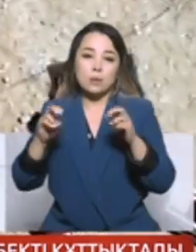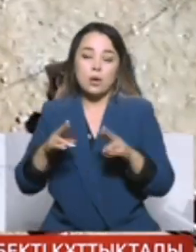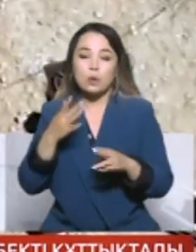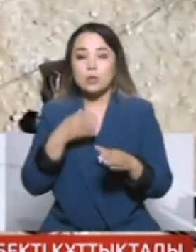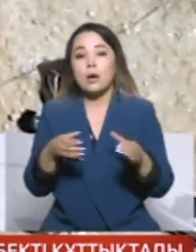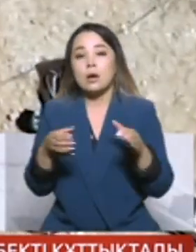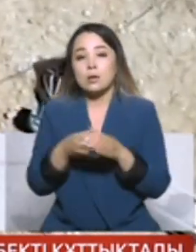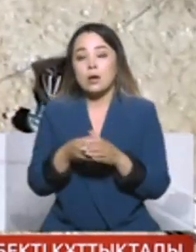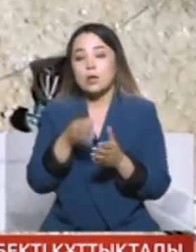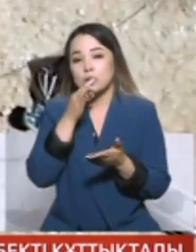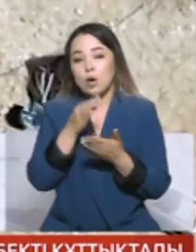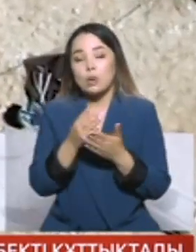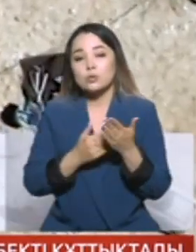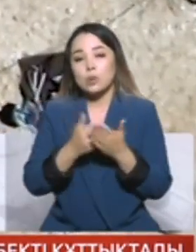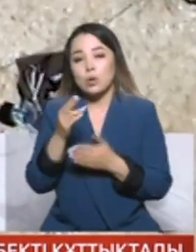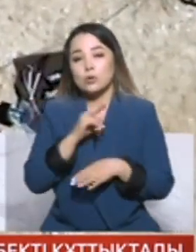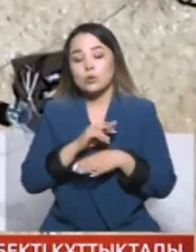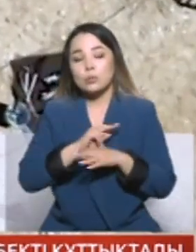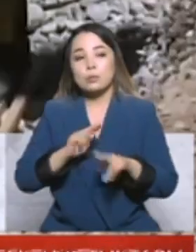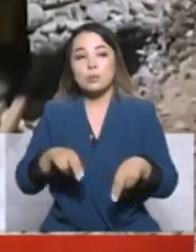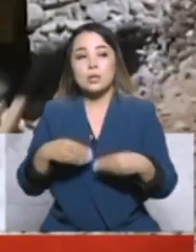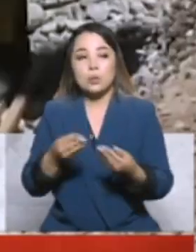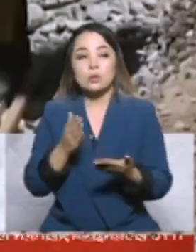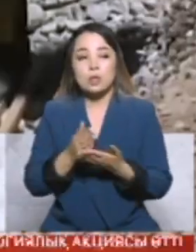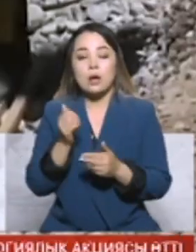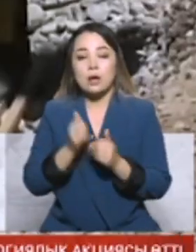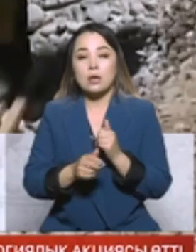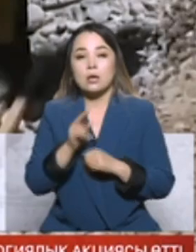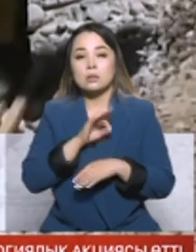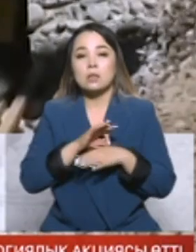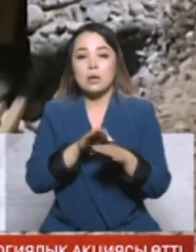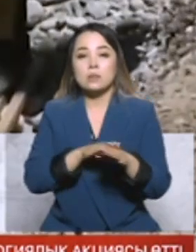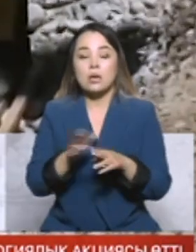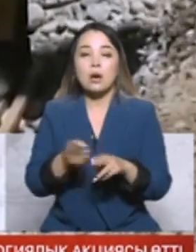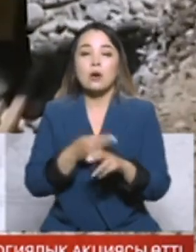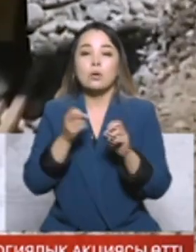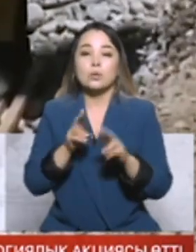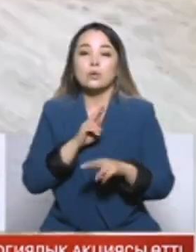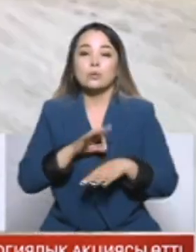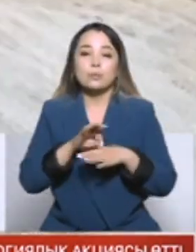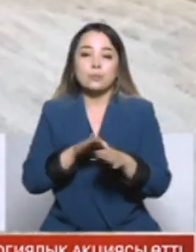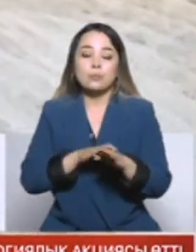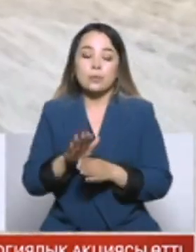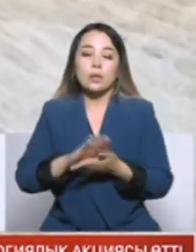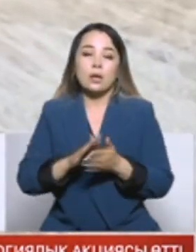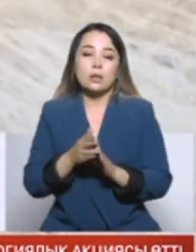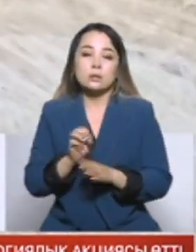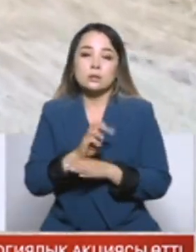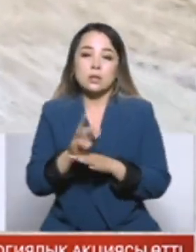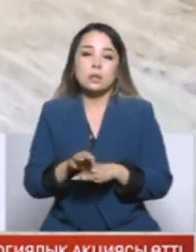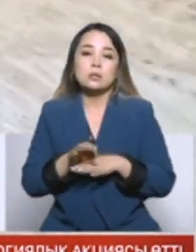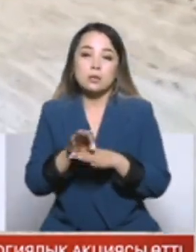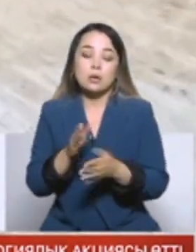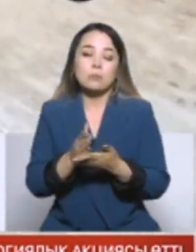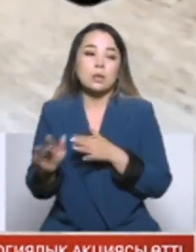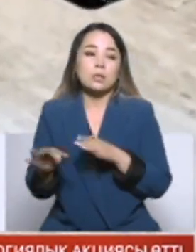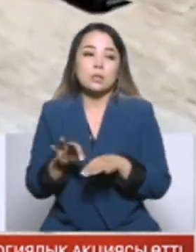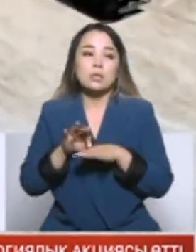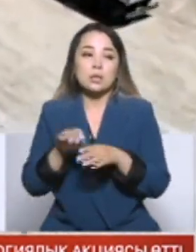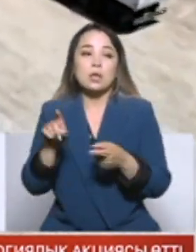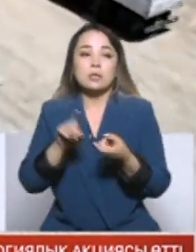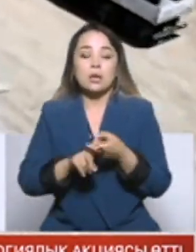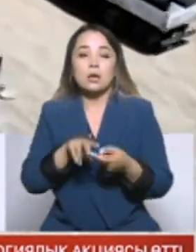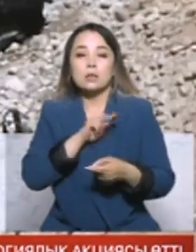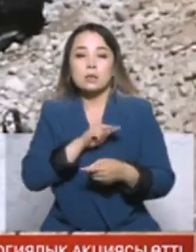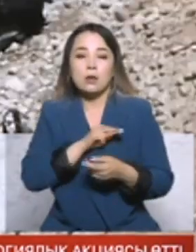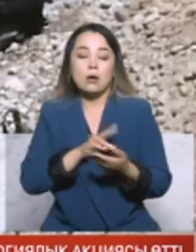компания жауапкершілігі жоғары жұмыс беруші ретінде әрбір қызметкер үшін қауіпсіз еңбек ету жағдайын жасауға тырысады. Осындай іс-шаралар арқылы